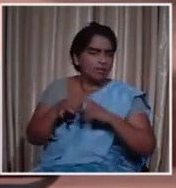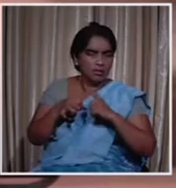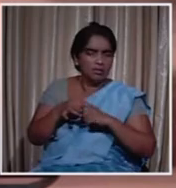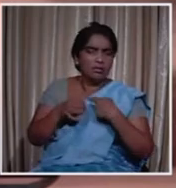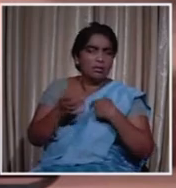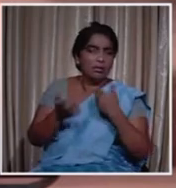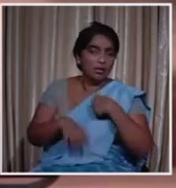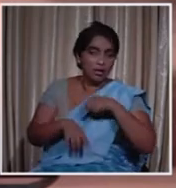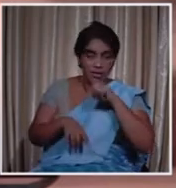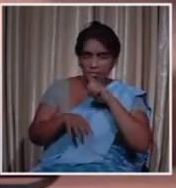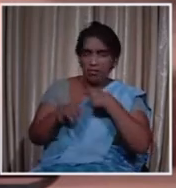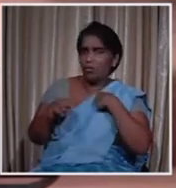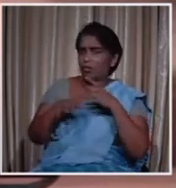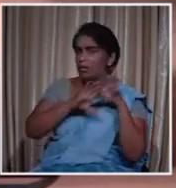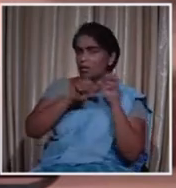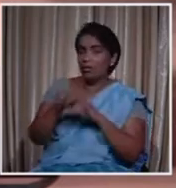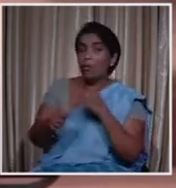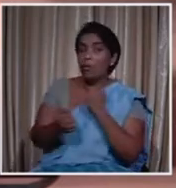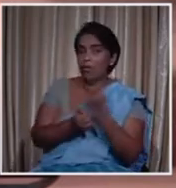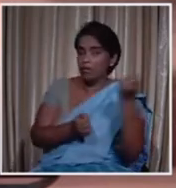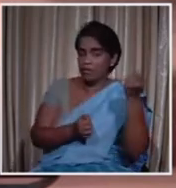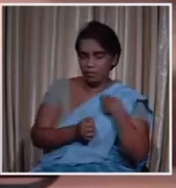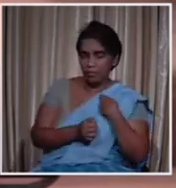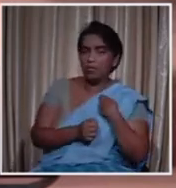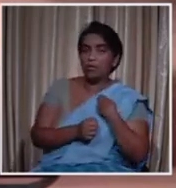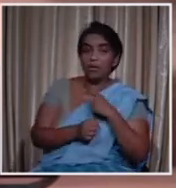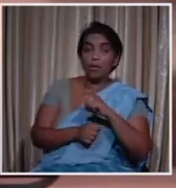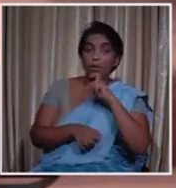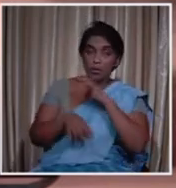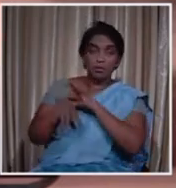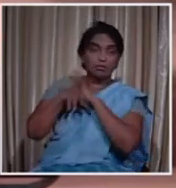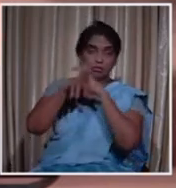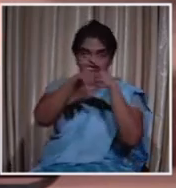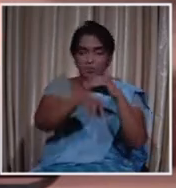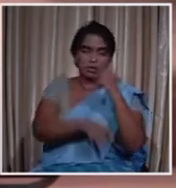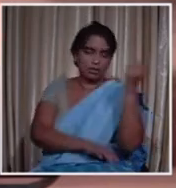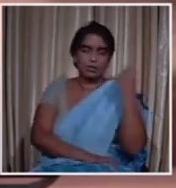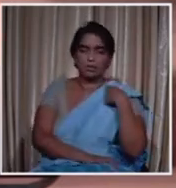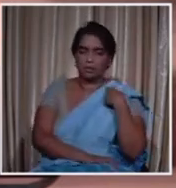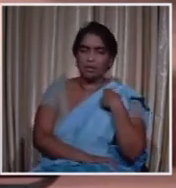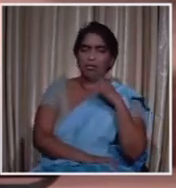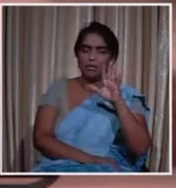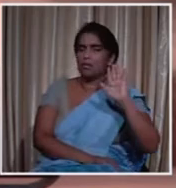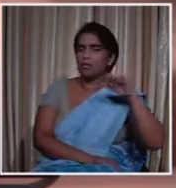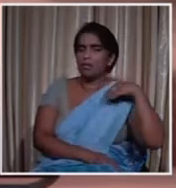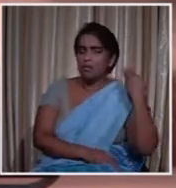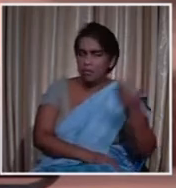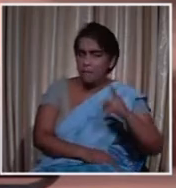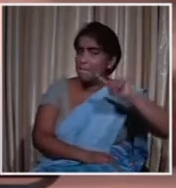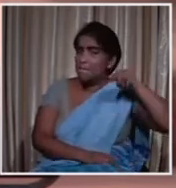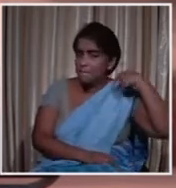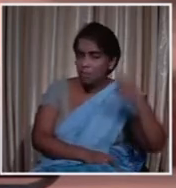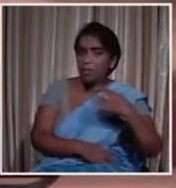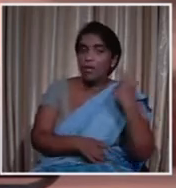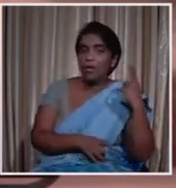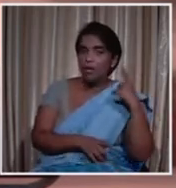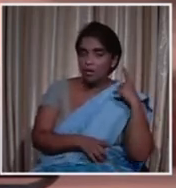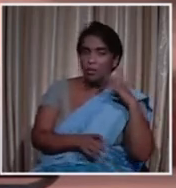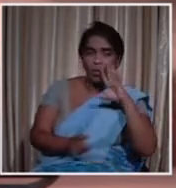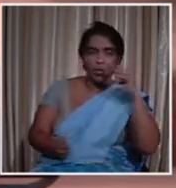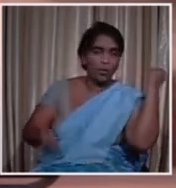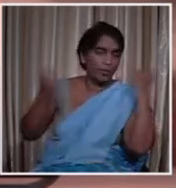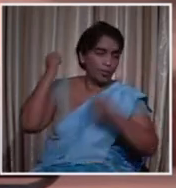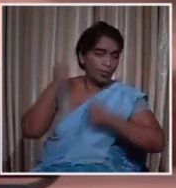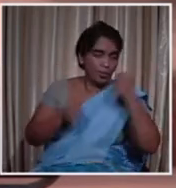தருவார்கள், நாங்கள் அவர்களை கொண்டு சென்று நீதிமன்றத்தில் ஒப்படைத்து விடுவிப்போம் என்றார்கள். ஆனால் அடுத்த நாள் இராணுவத்தினரால் அவர்கள் தாக்கப்பட்டு கைகள்